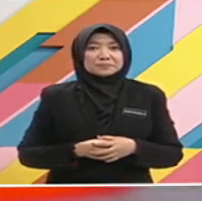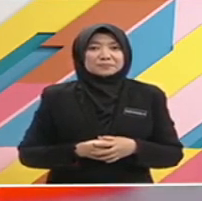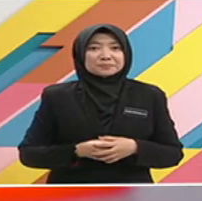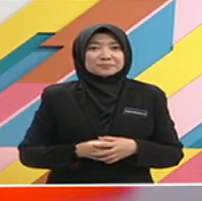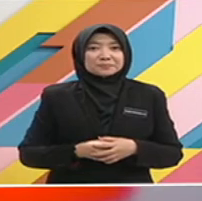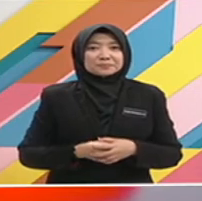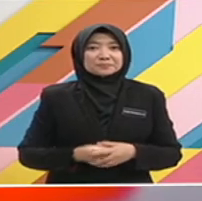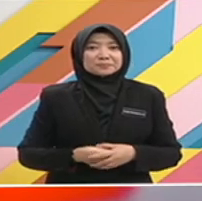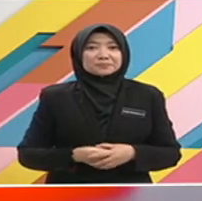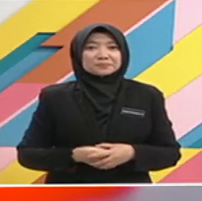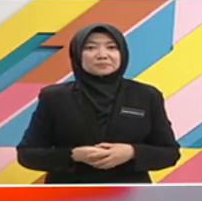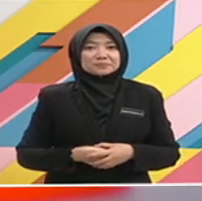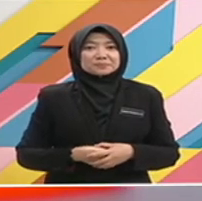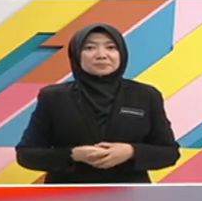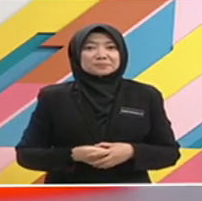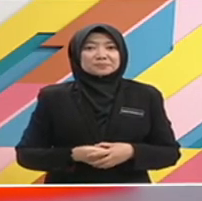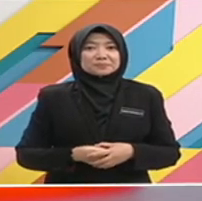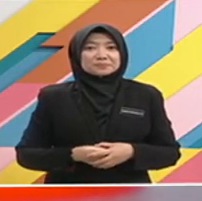Okey, saya buat tiga segi ya.